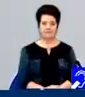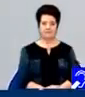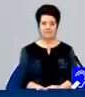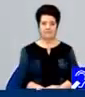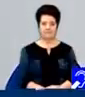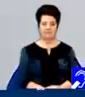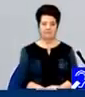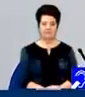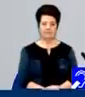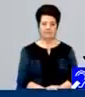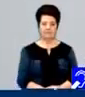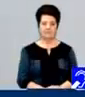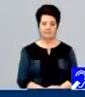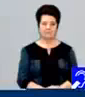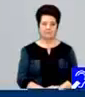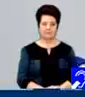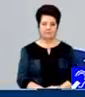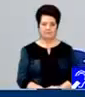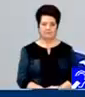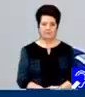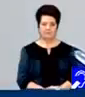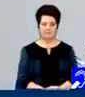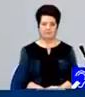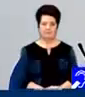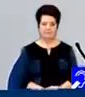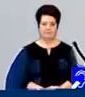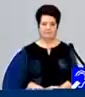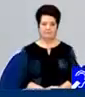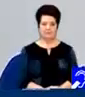through music and their families and their teachers see how